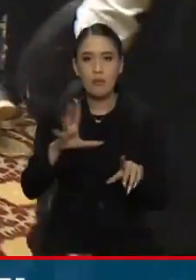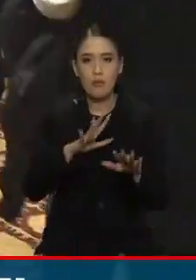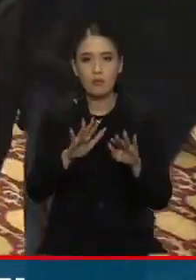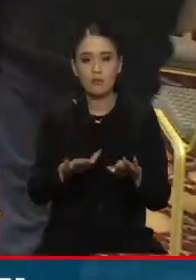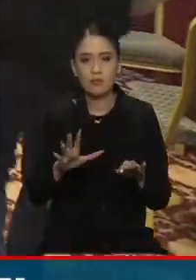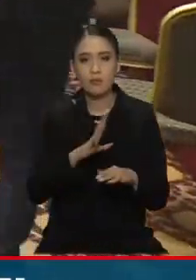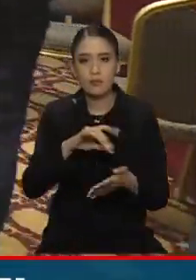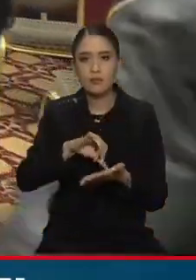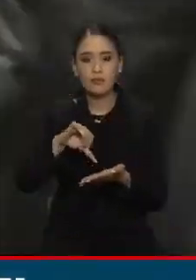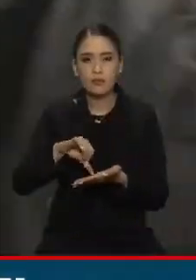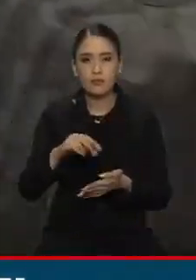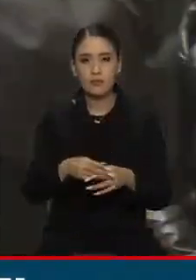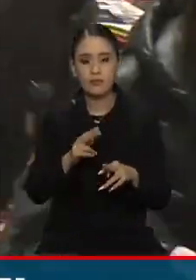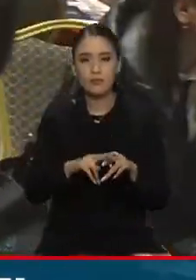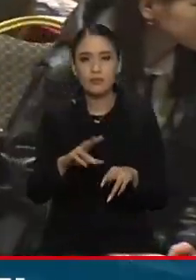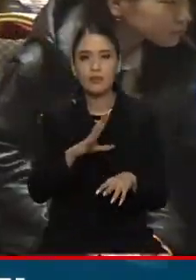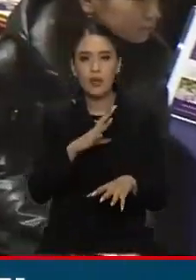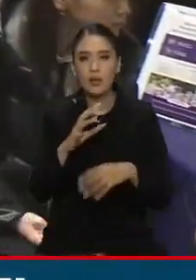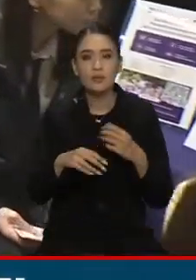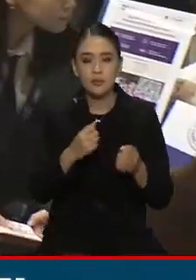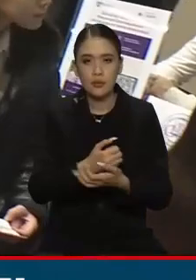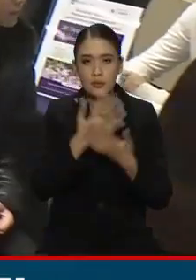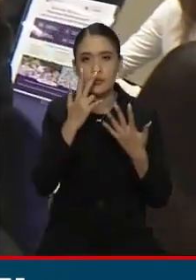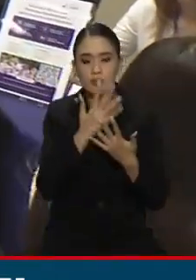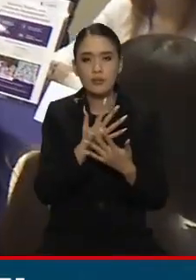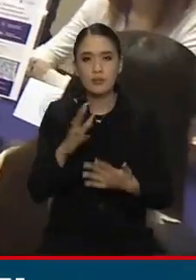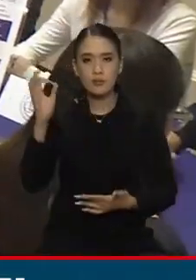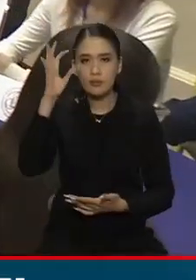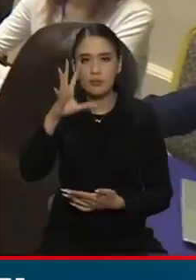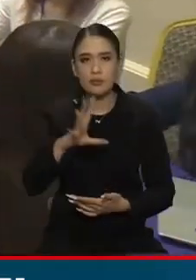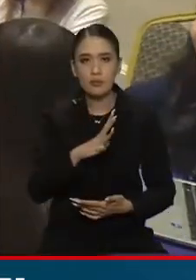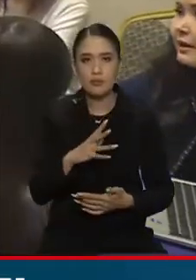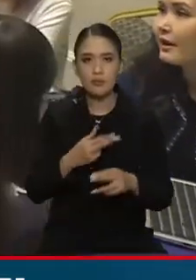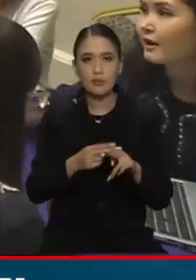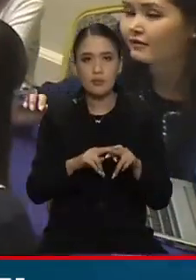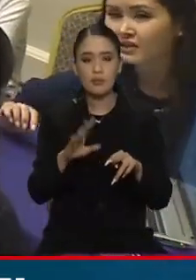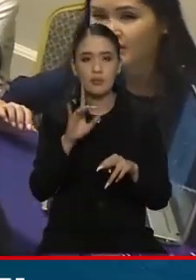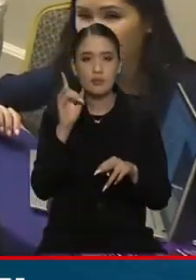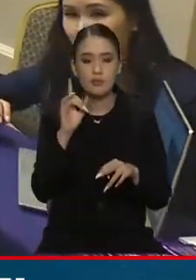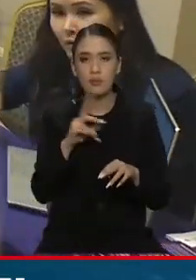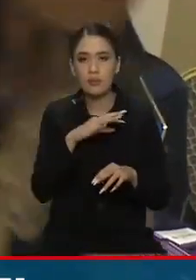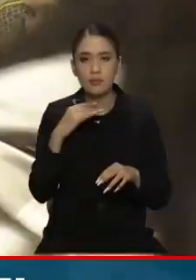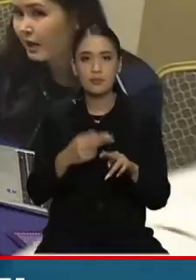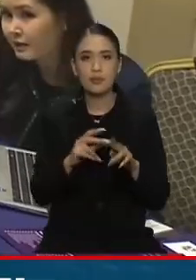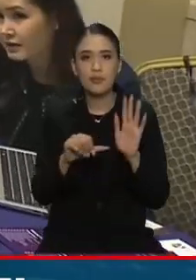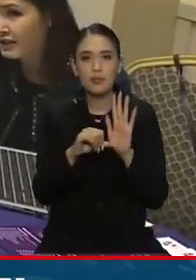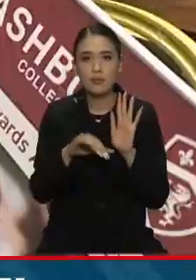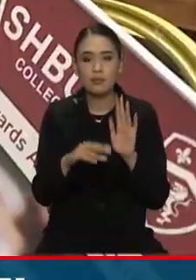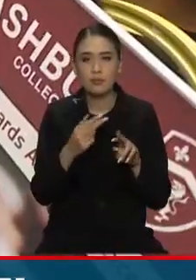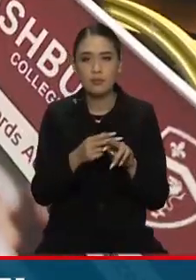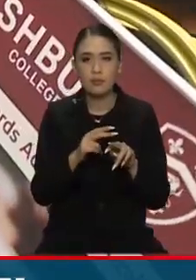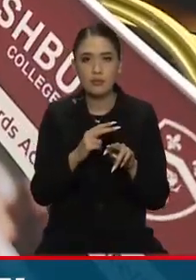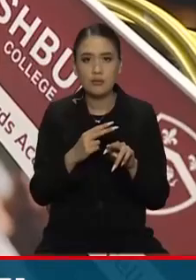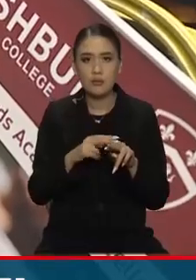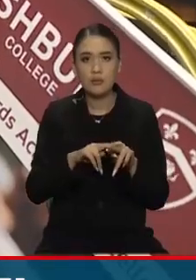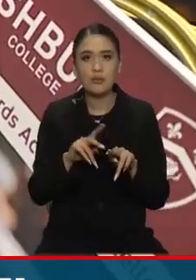студенттер де қатысты. Білімдіге дүние жарық деген тәмсілді ұстанған жастар көп қазір. Себебі жыл сайын 6000-ға жуық жас ниет